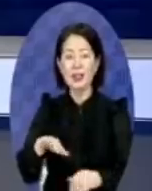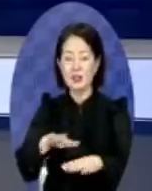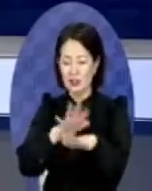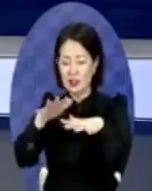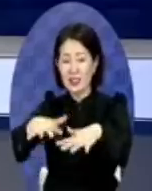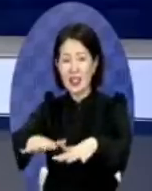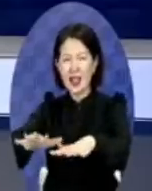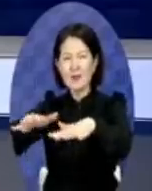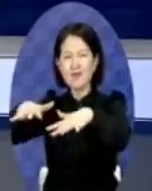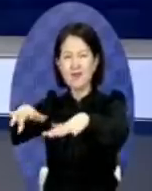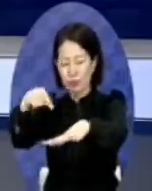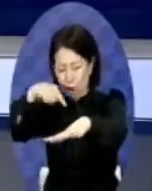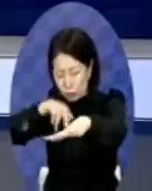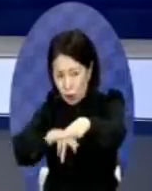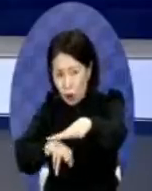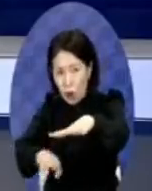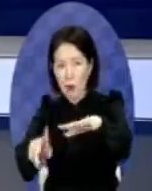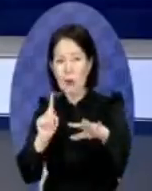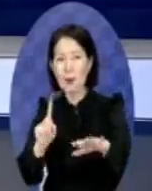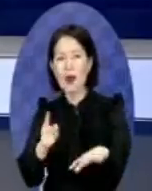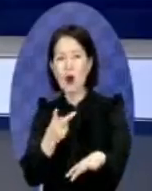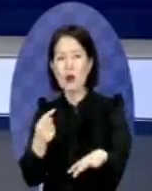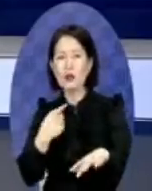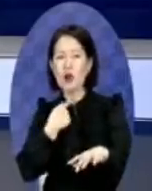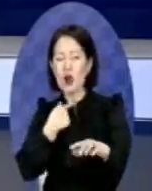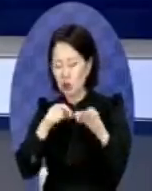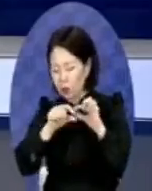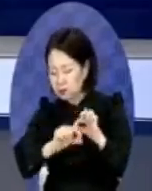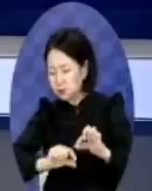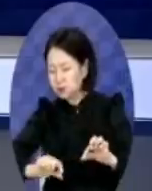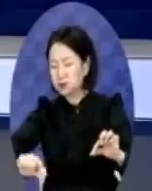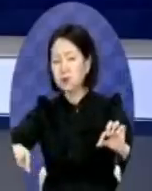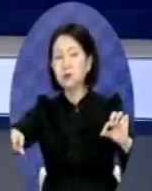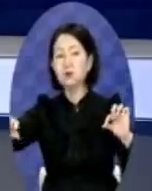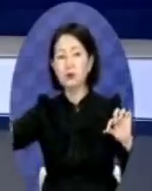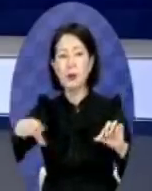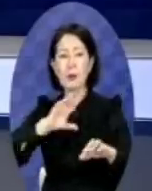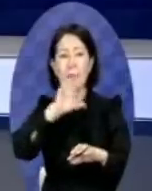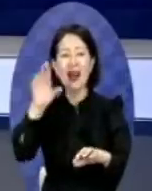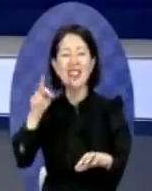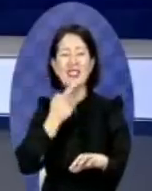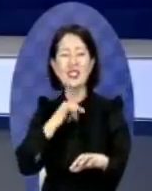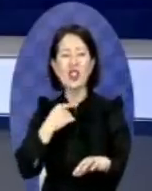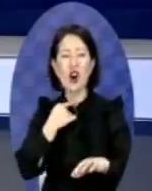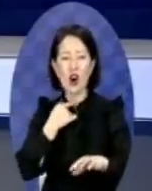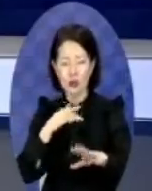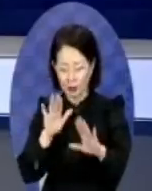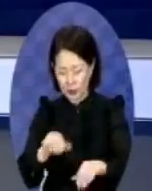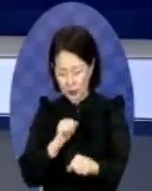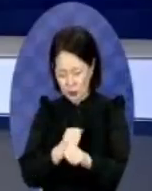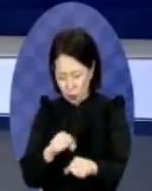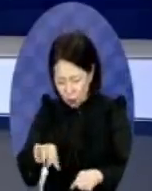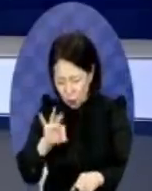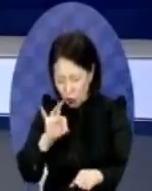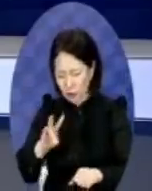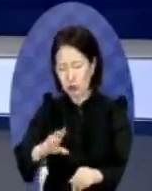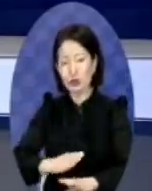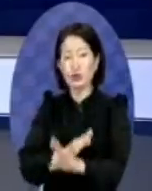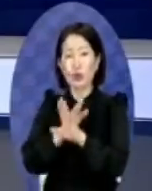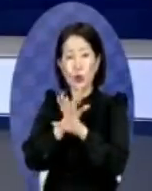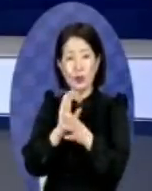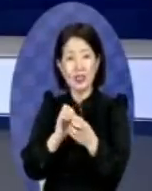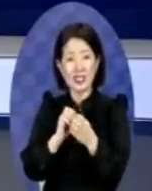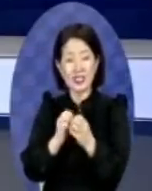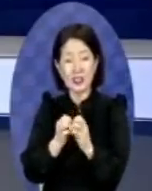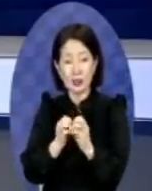1225 км-ийн урттай хойд урсгал хоёр байгалийн хийн хоолой тавих ажил энэ оны сүүлээр дуусах боловч Европын холбооны хэд хэдэн